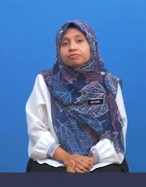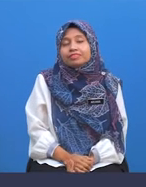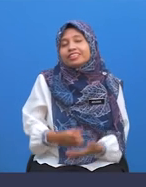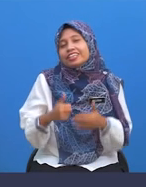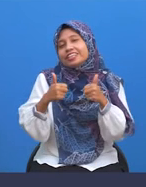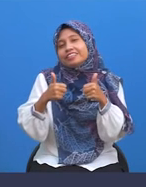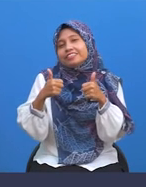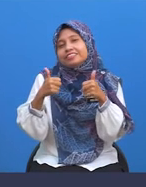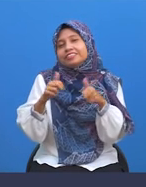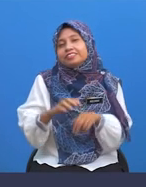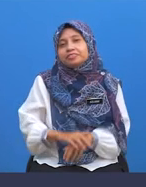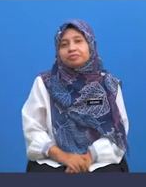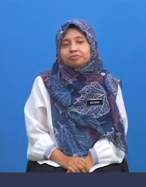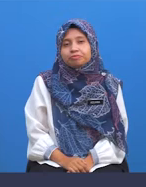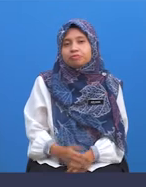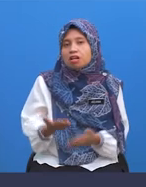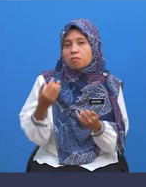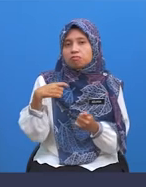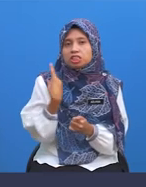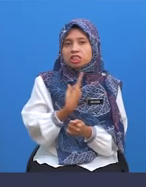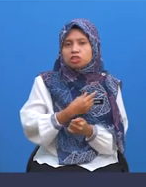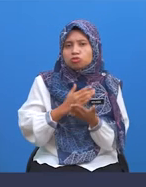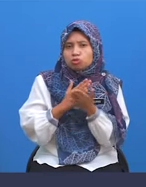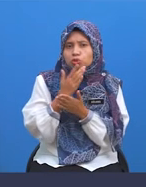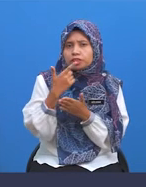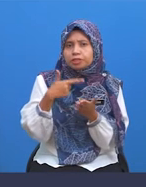Adakah sama dengan jawapan murid-murid?